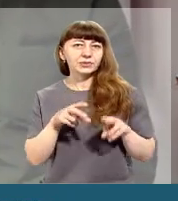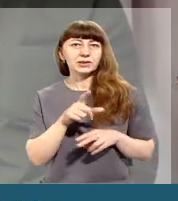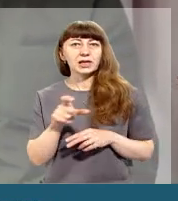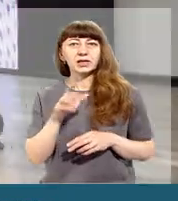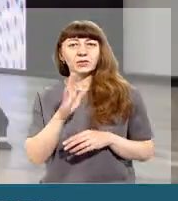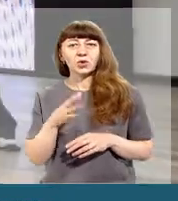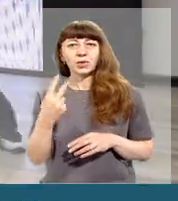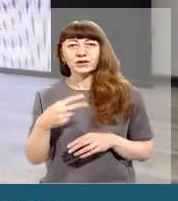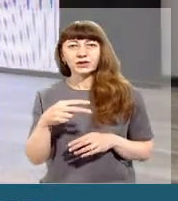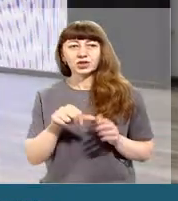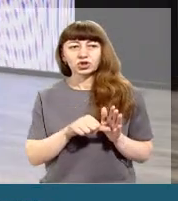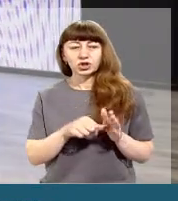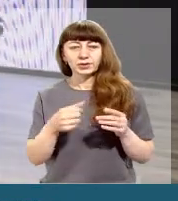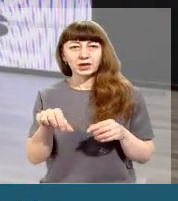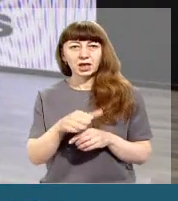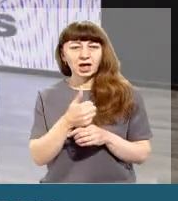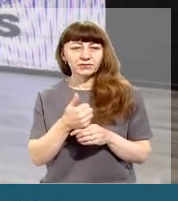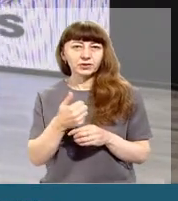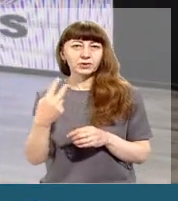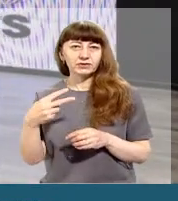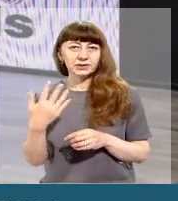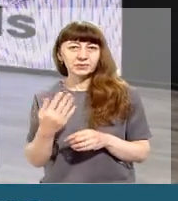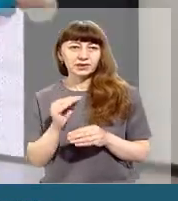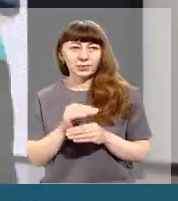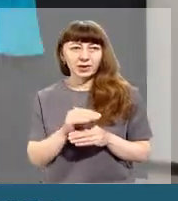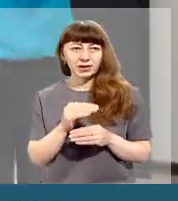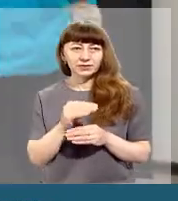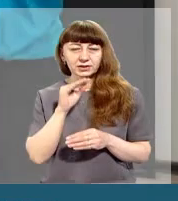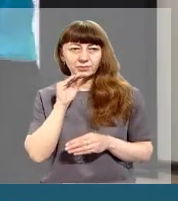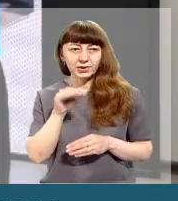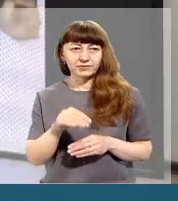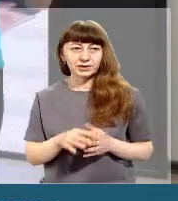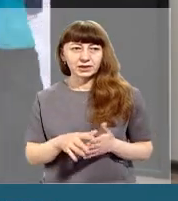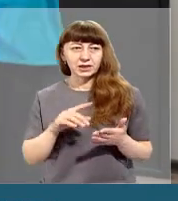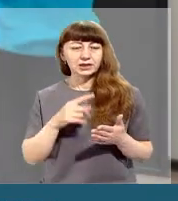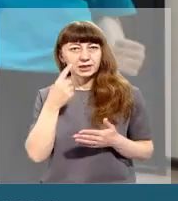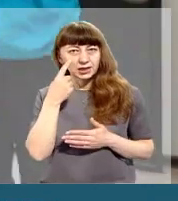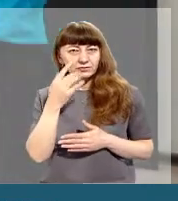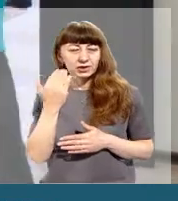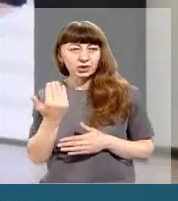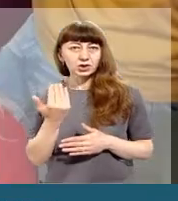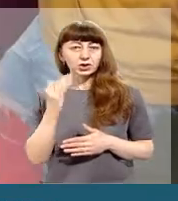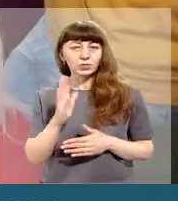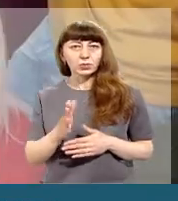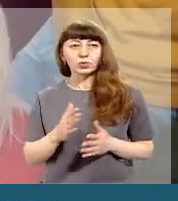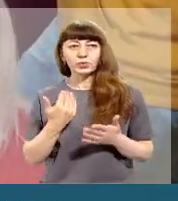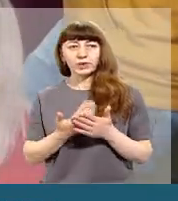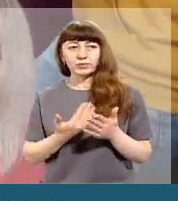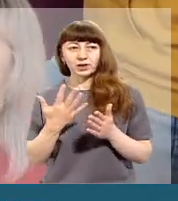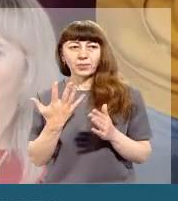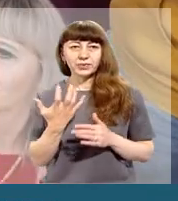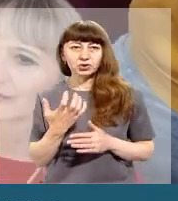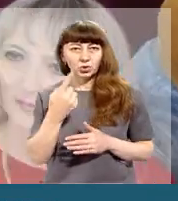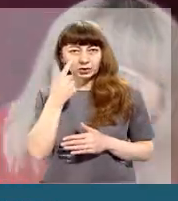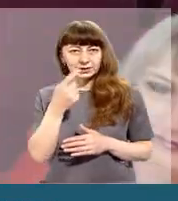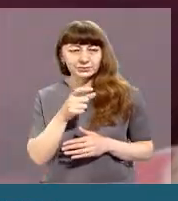специалисты будут по 26 основным и 25 дополнительным профессиям. Оценивать конкурсантов планируют порядка 500